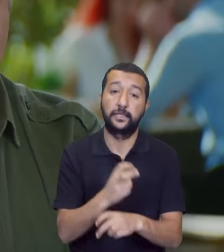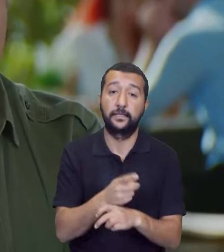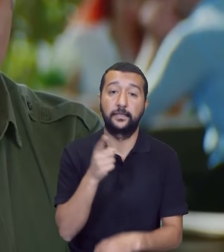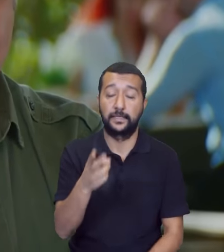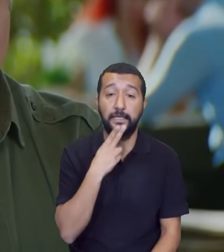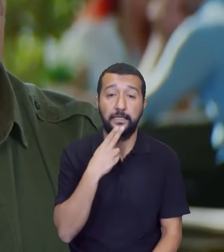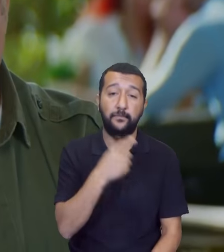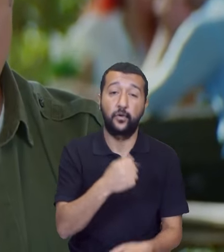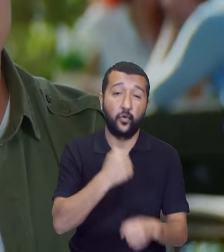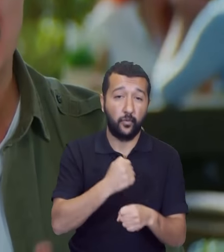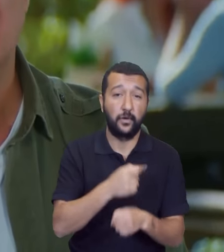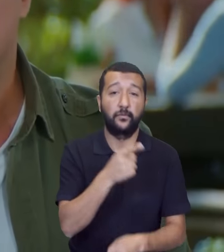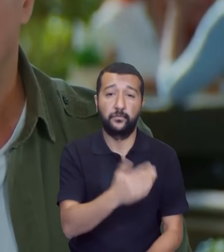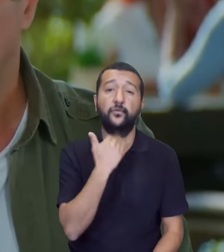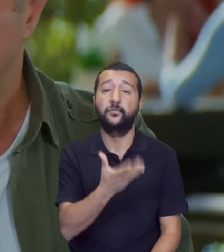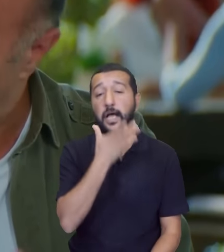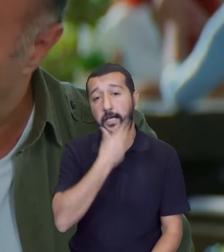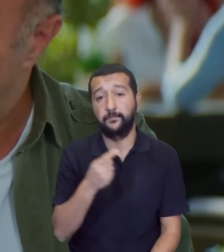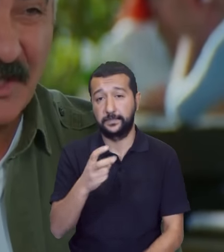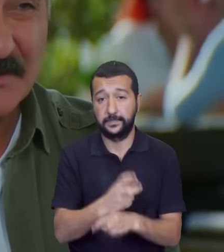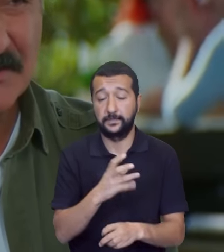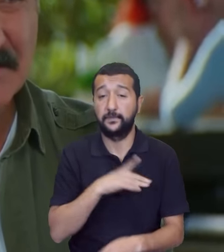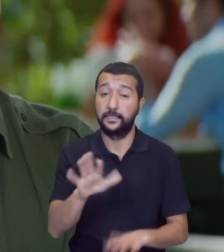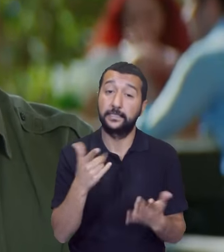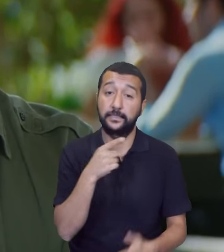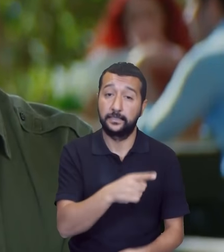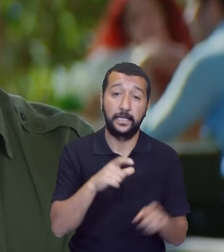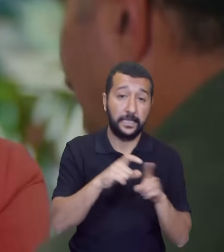tehlikeli. Hanım göbeği de olmaz yani, riskli.